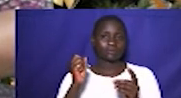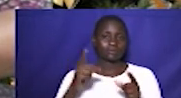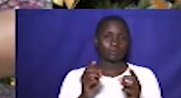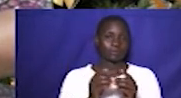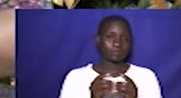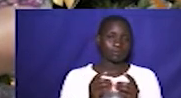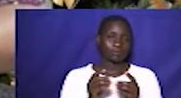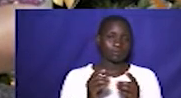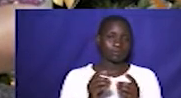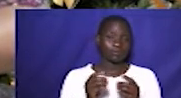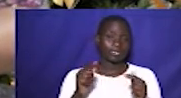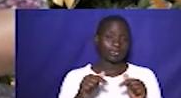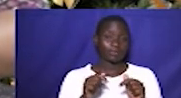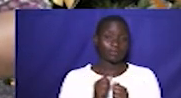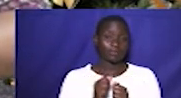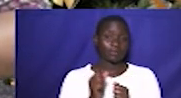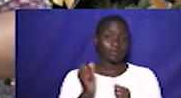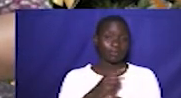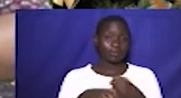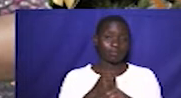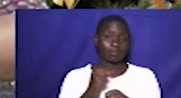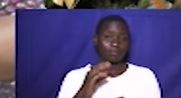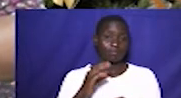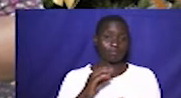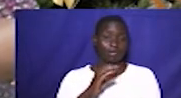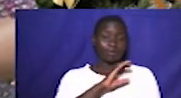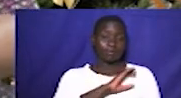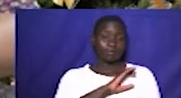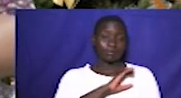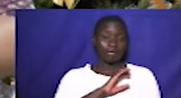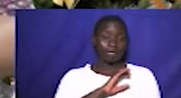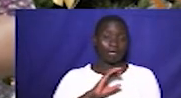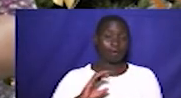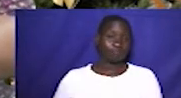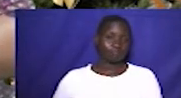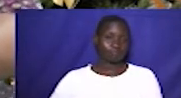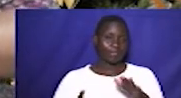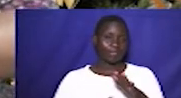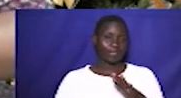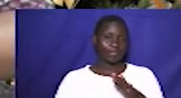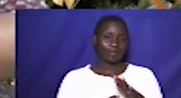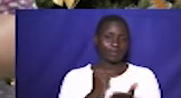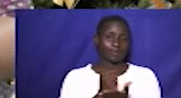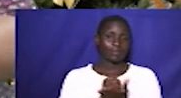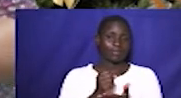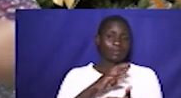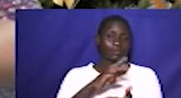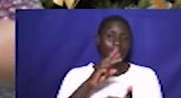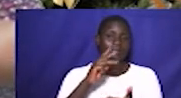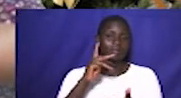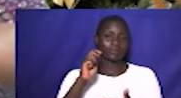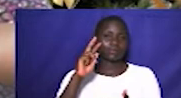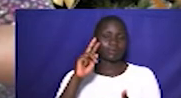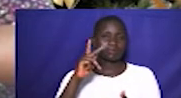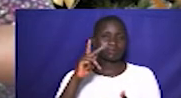yiga omu akoyo yiga. Omo komishona, omo kaunt, osomo kwanyibu omo kaunt komishona o Kisi Centro Wilberforce Kilonzo. Nigo